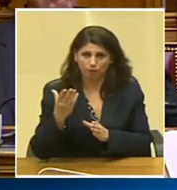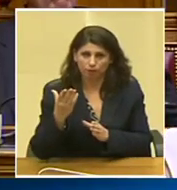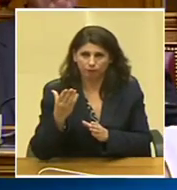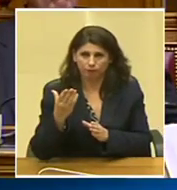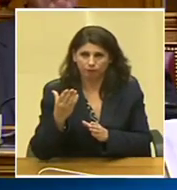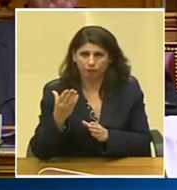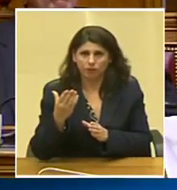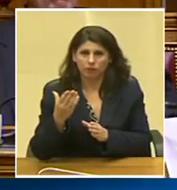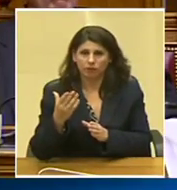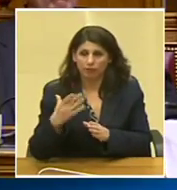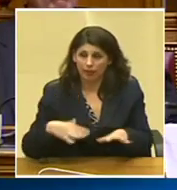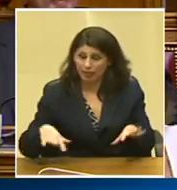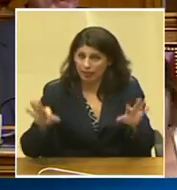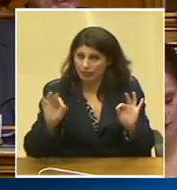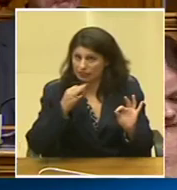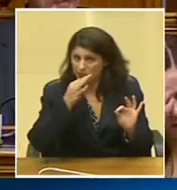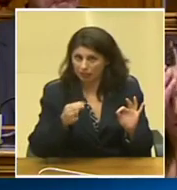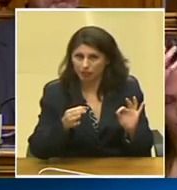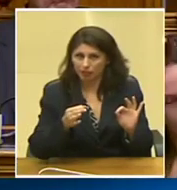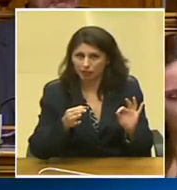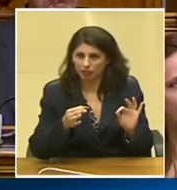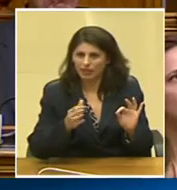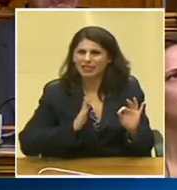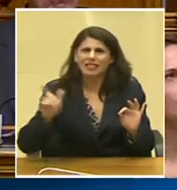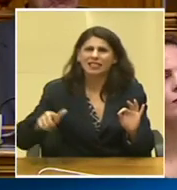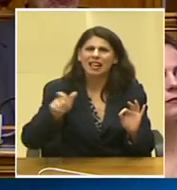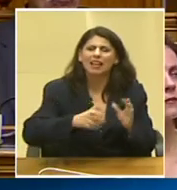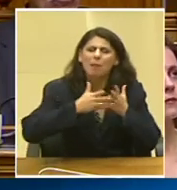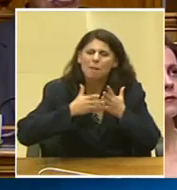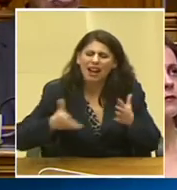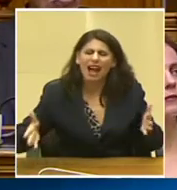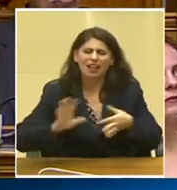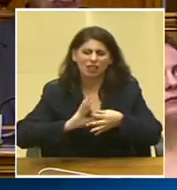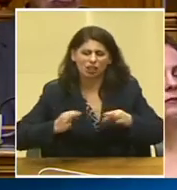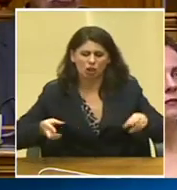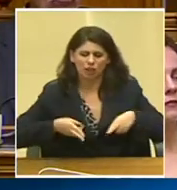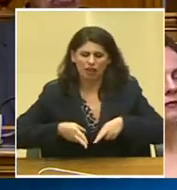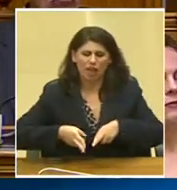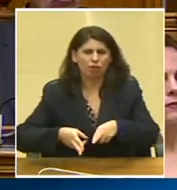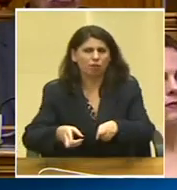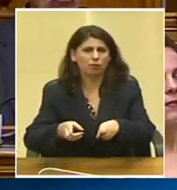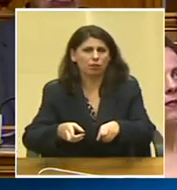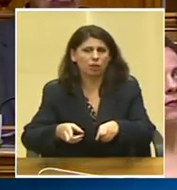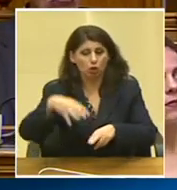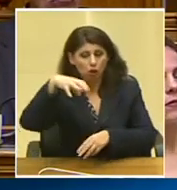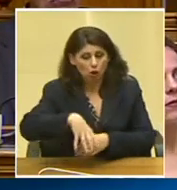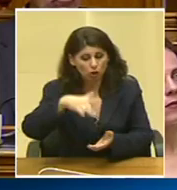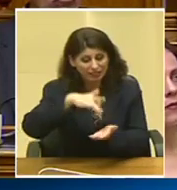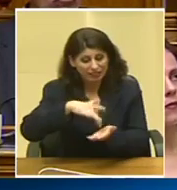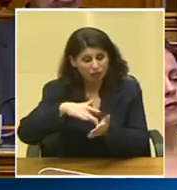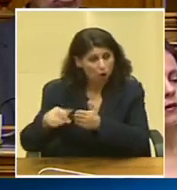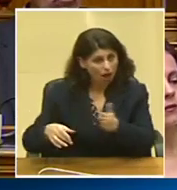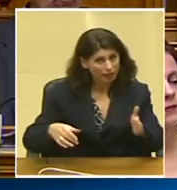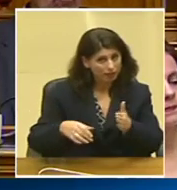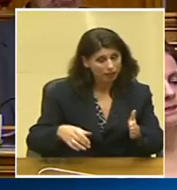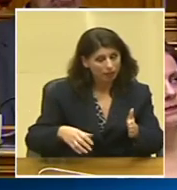Και πιάσατε στο στόμα σας στελέχη με μεγάλη ιστορική διαδρομή στο χώρο της κεντροαριστεράς και στο χώρο